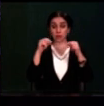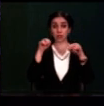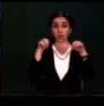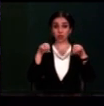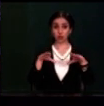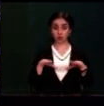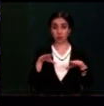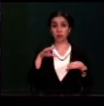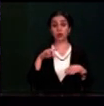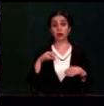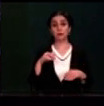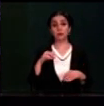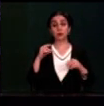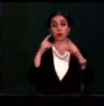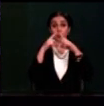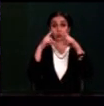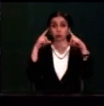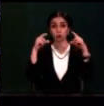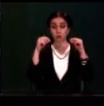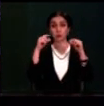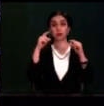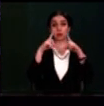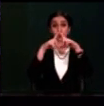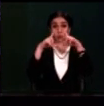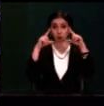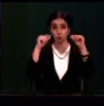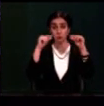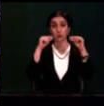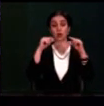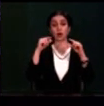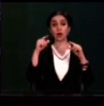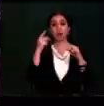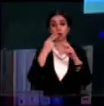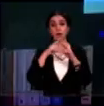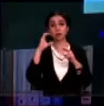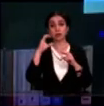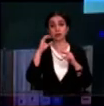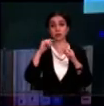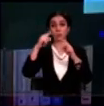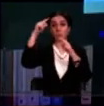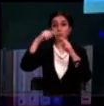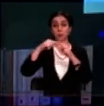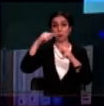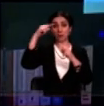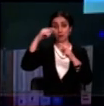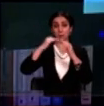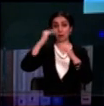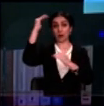yechish. Demak, uchburchak ABC ni S uchidan perpendikular balandlikni tushirib olamiz.